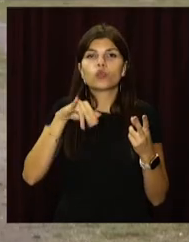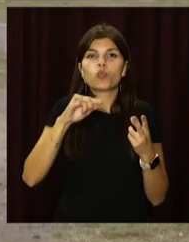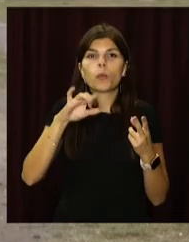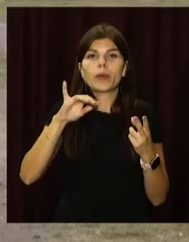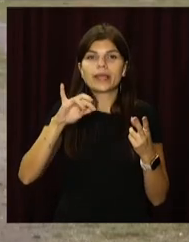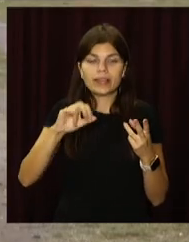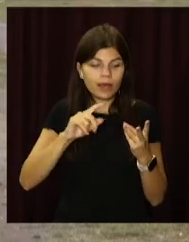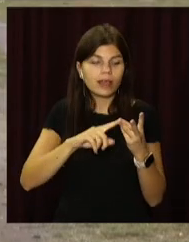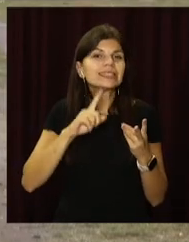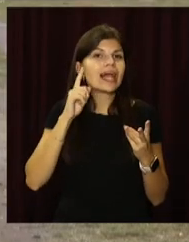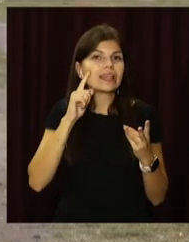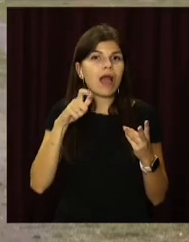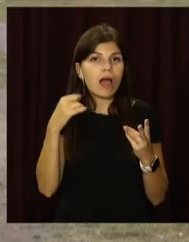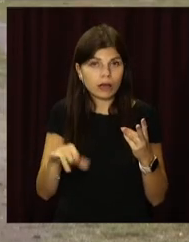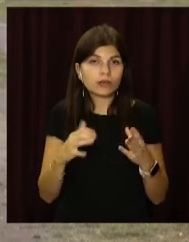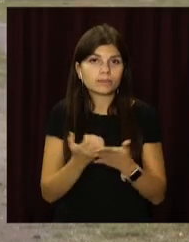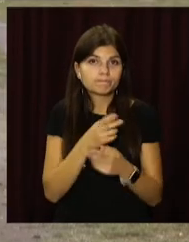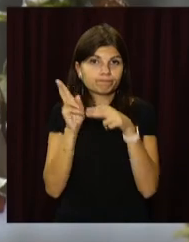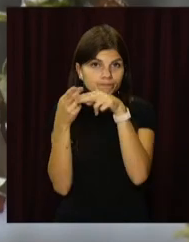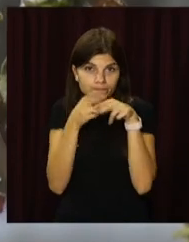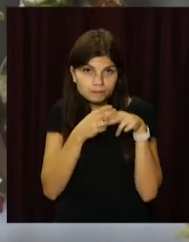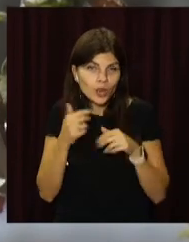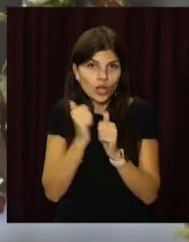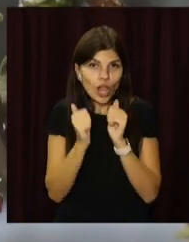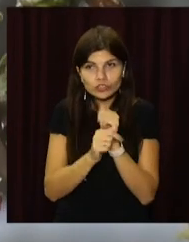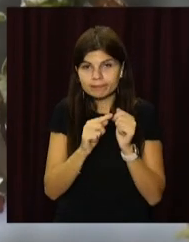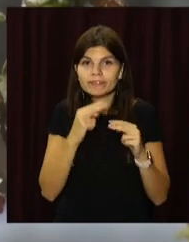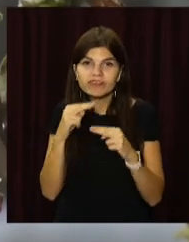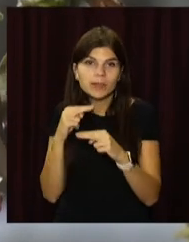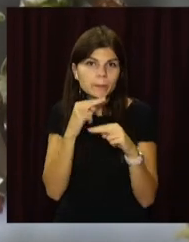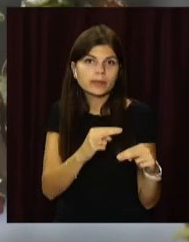Зелений Гай. Анастасія Вільхова, Володимир Туркулець, Open News, телеканал «Відкритий».